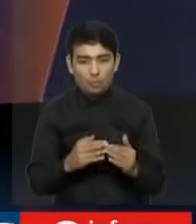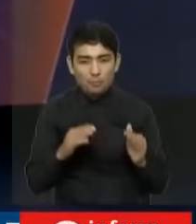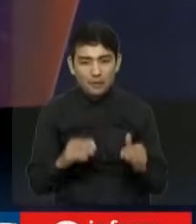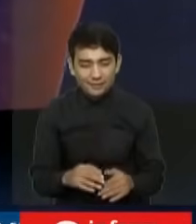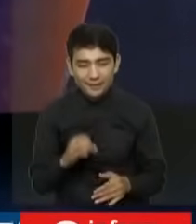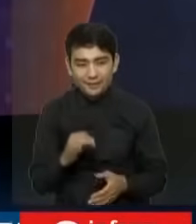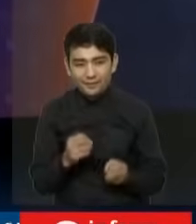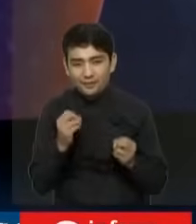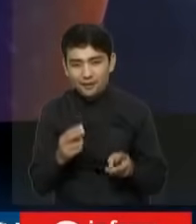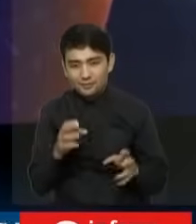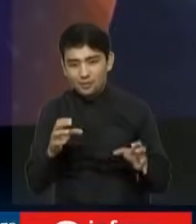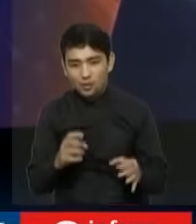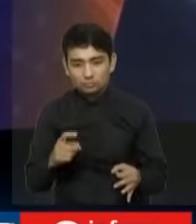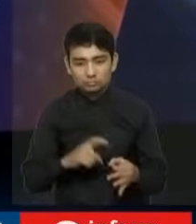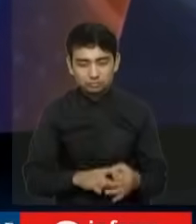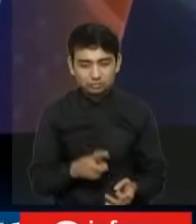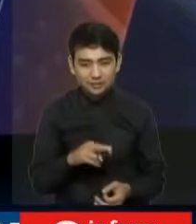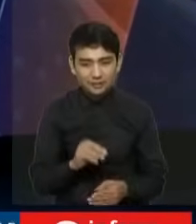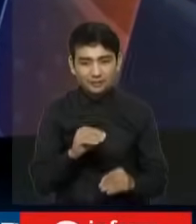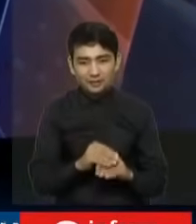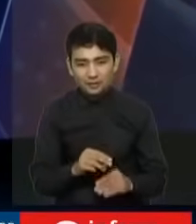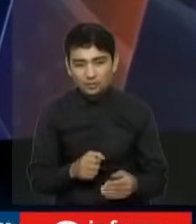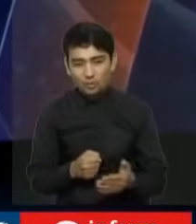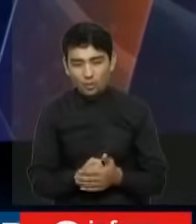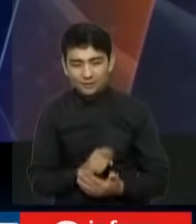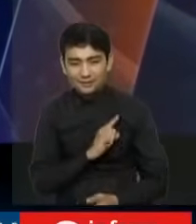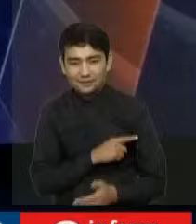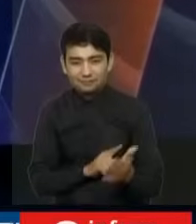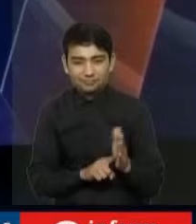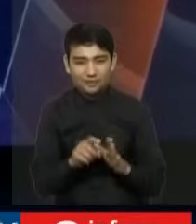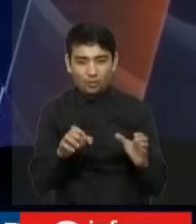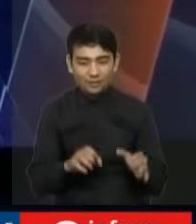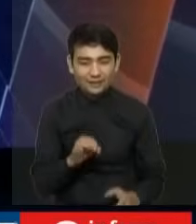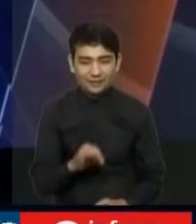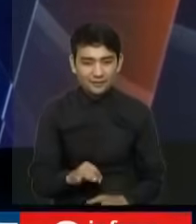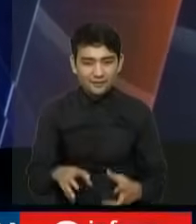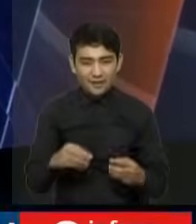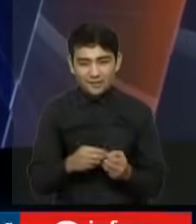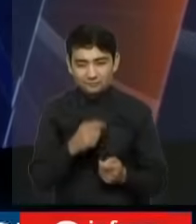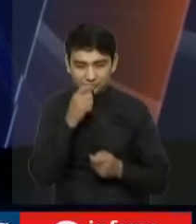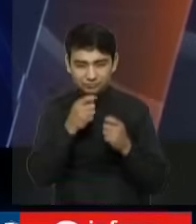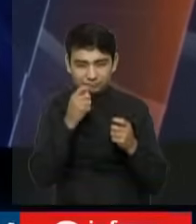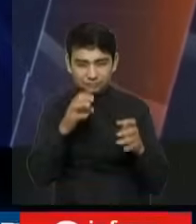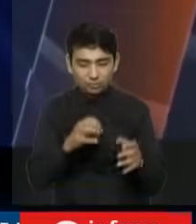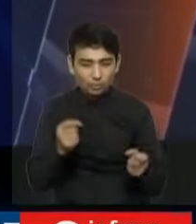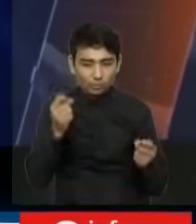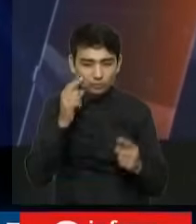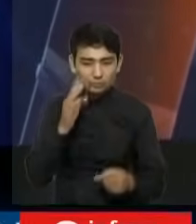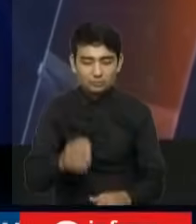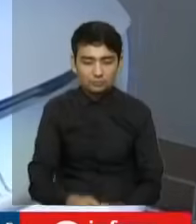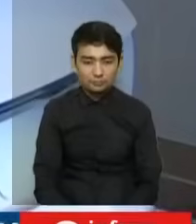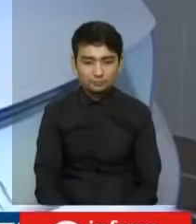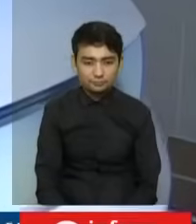и как узаконить зарядки, установленные до вступления в силу поправок? В тонкостях правил разбиралась Анастасия Новикова.